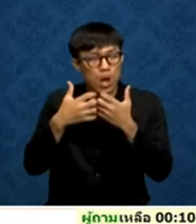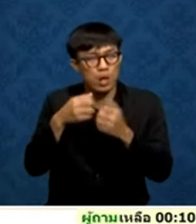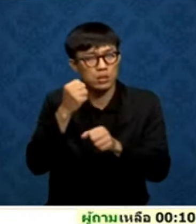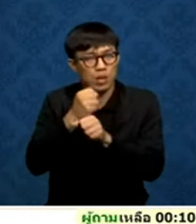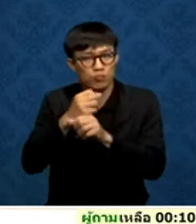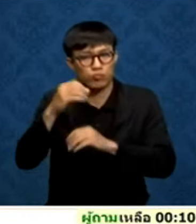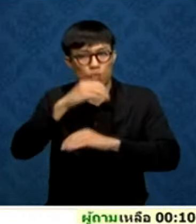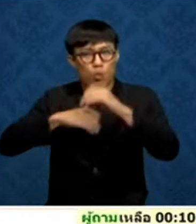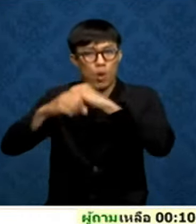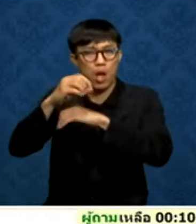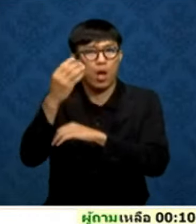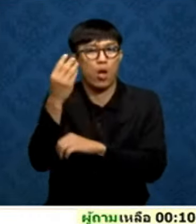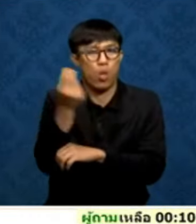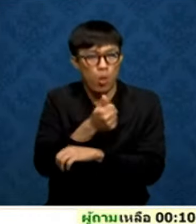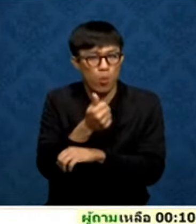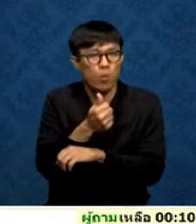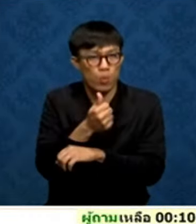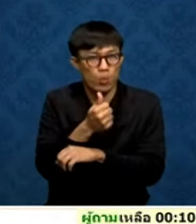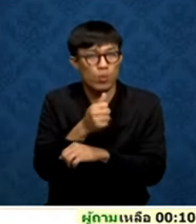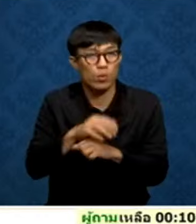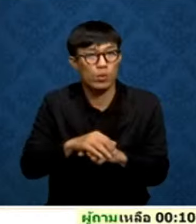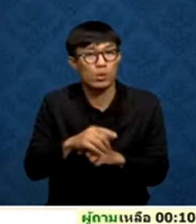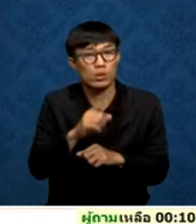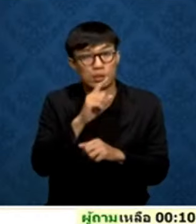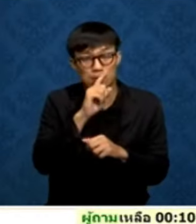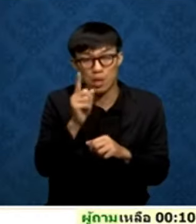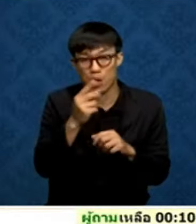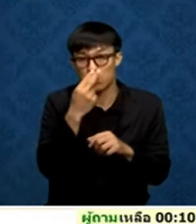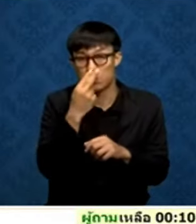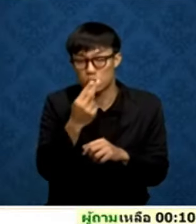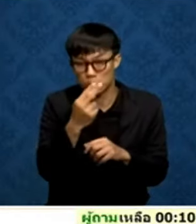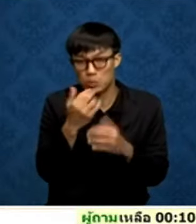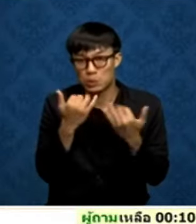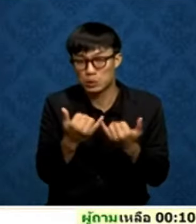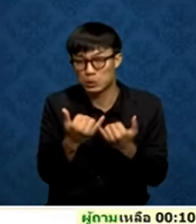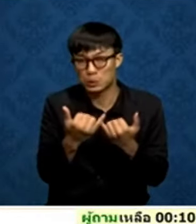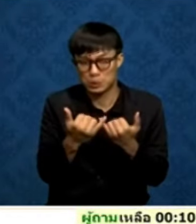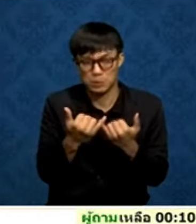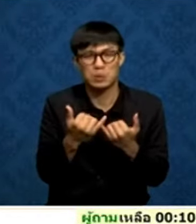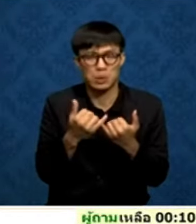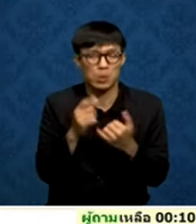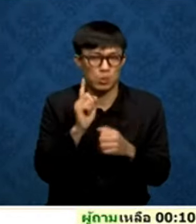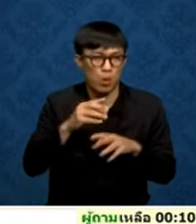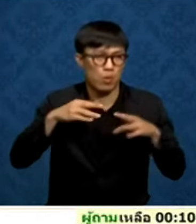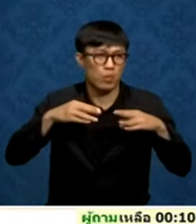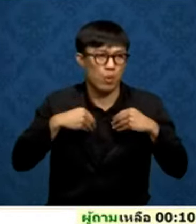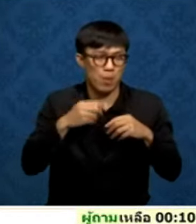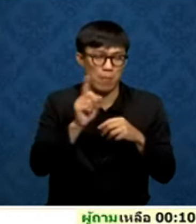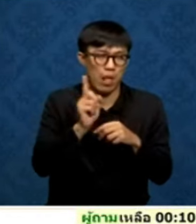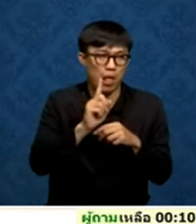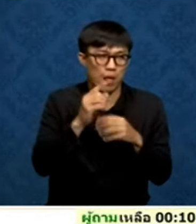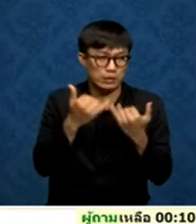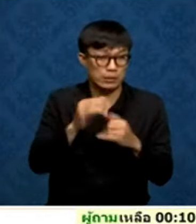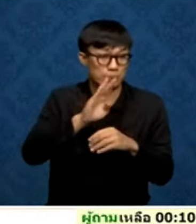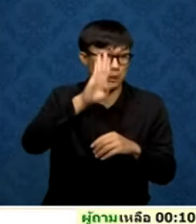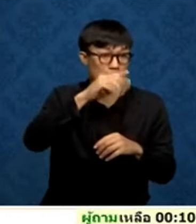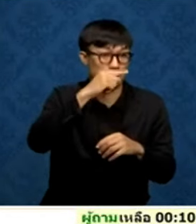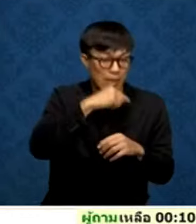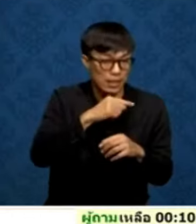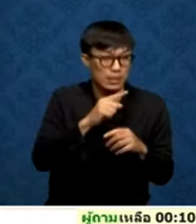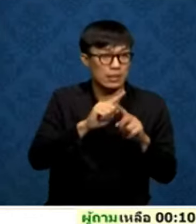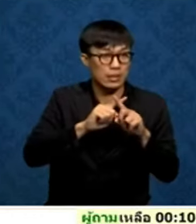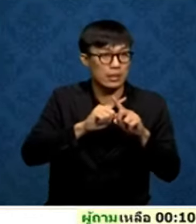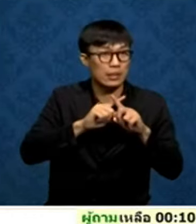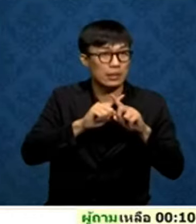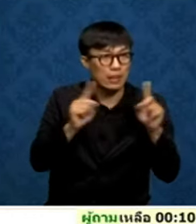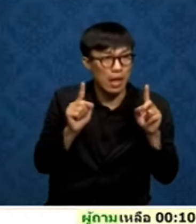เร็จรูปมาแต่อย่างไรก็ตามในตัวนี้นะครับเรายอมรับว่าวันนี้มีขั้นตอนครึ่งบริษัทไทยเป็นคนทำอยู่แต่อาจจะใช้ภาษาว่านอ